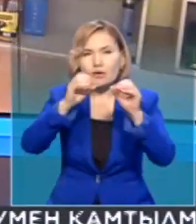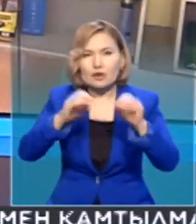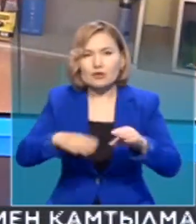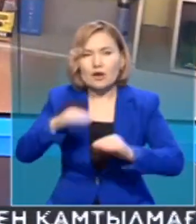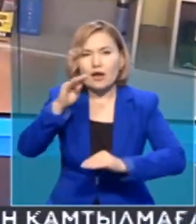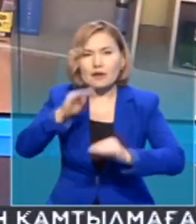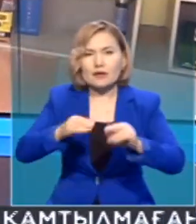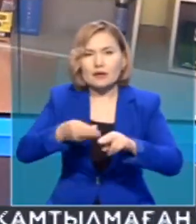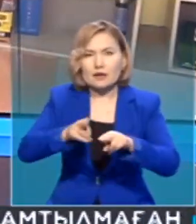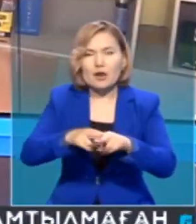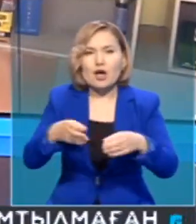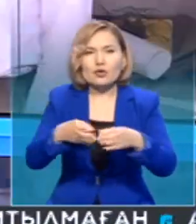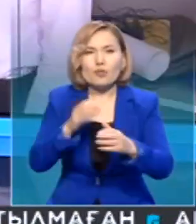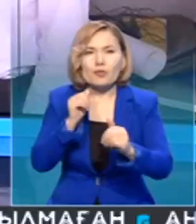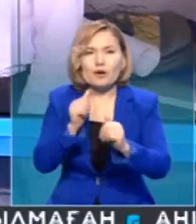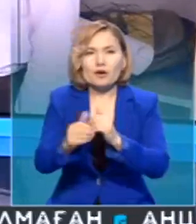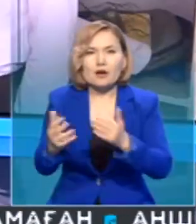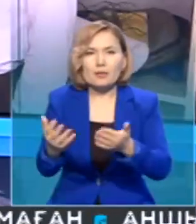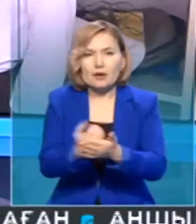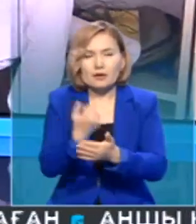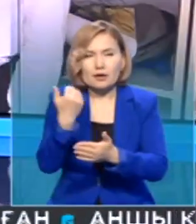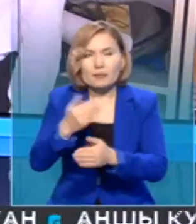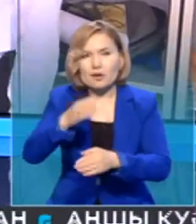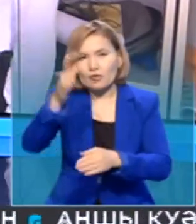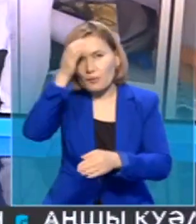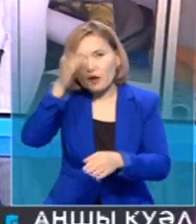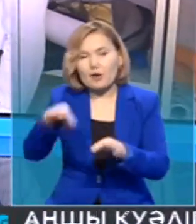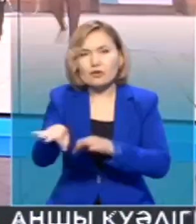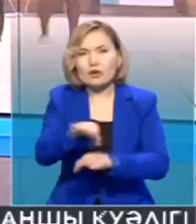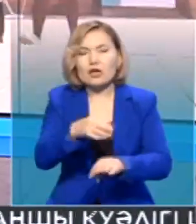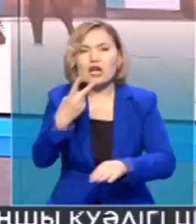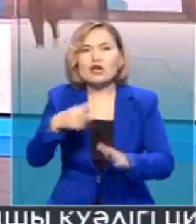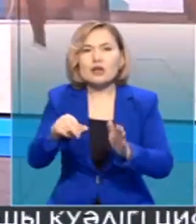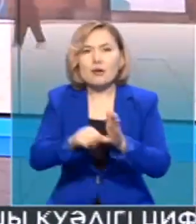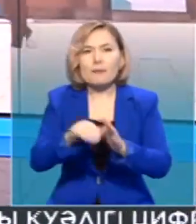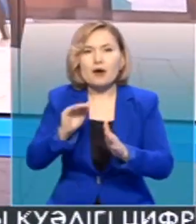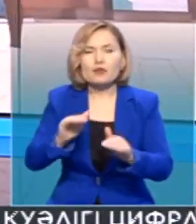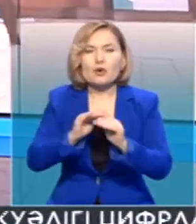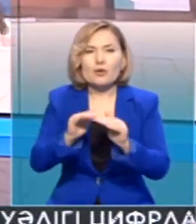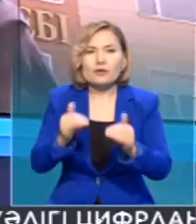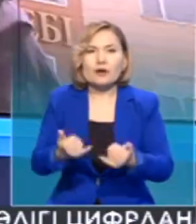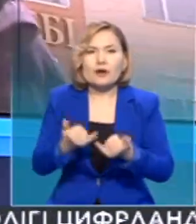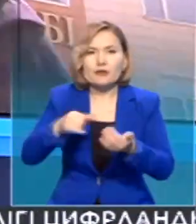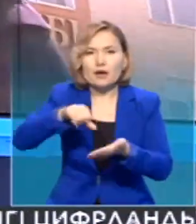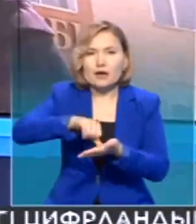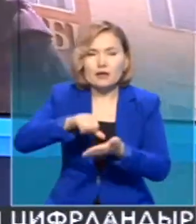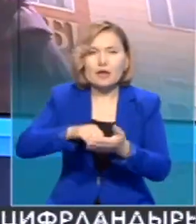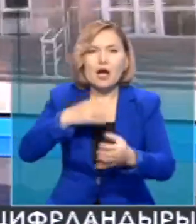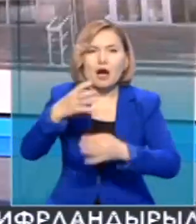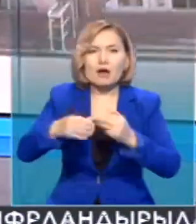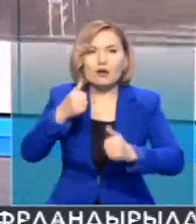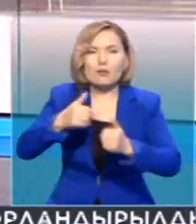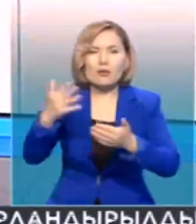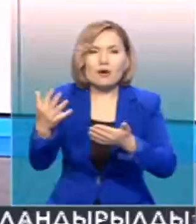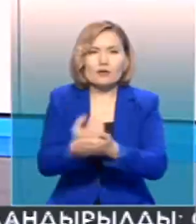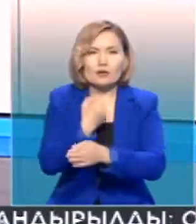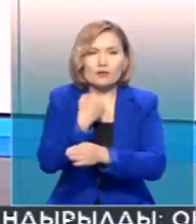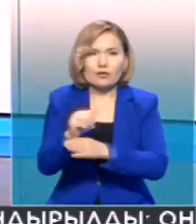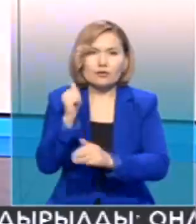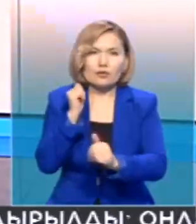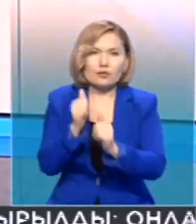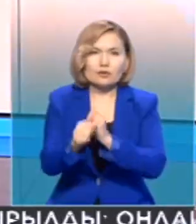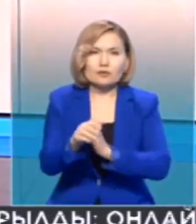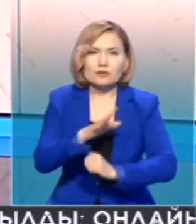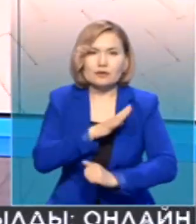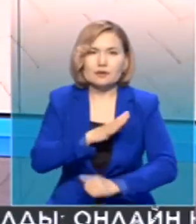зымыран құрастырушыларының арасынан топ жарды. Яғни ғылыми жоба 26 мыңдай оқушы қатысқан халықаралық додада оқ бойы